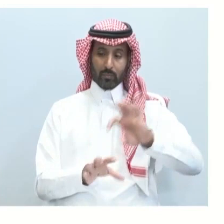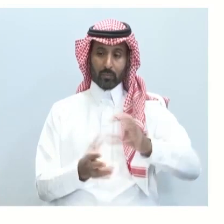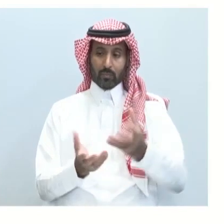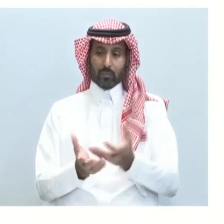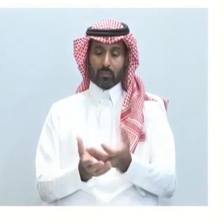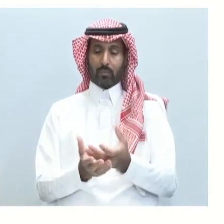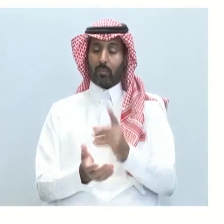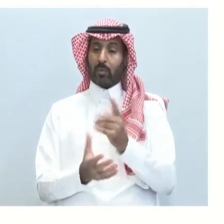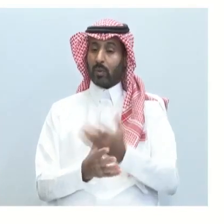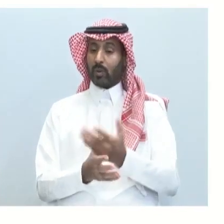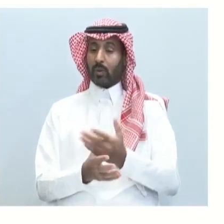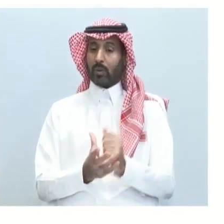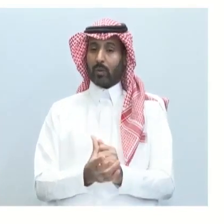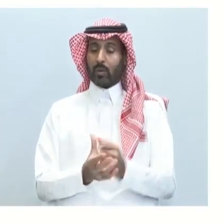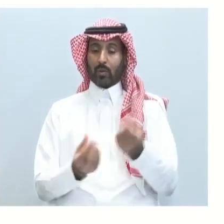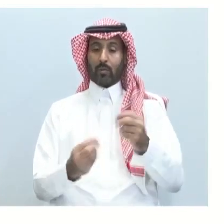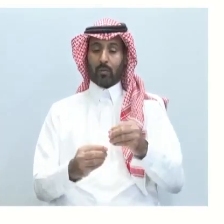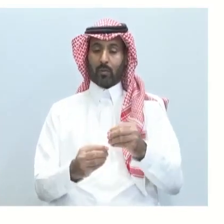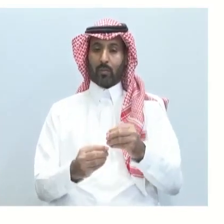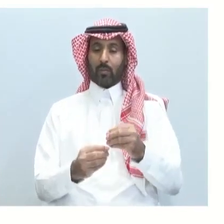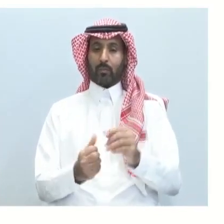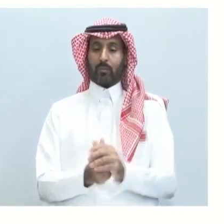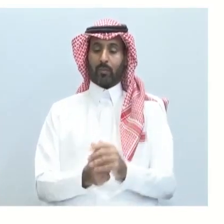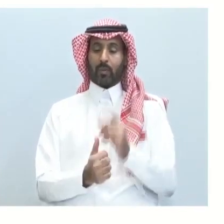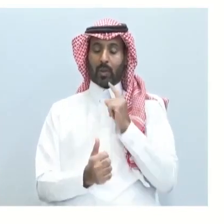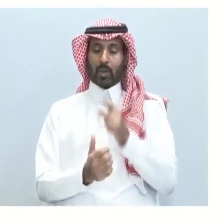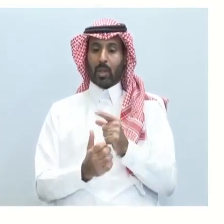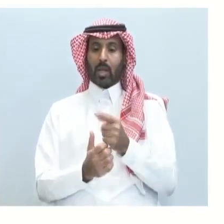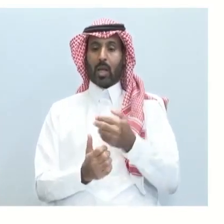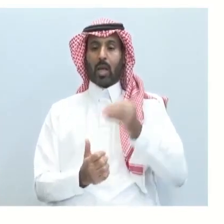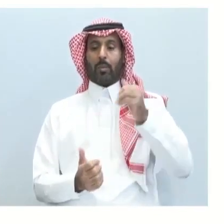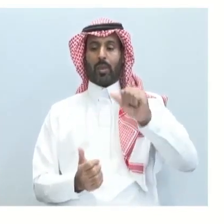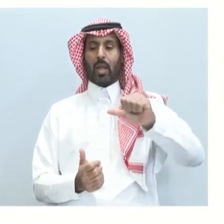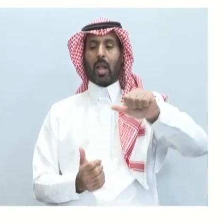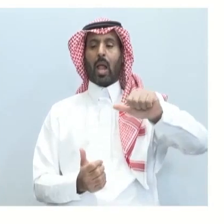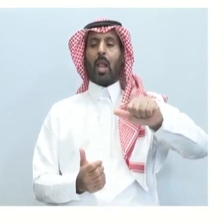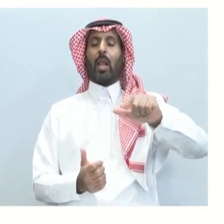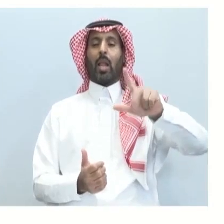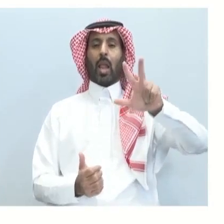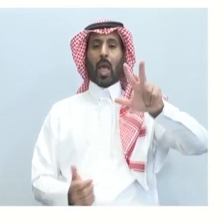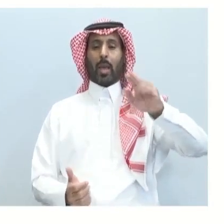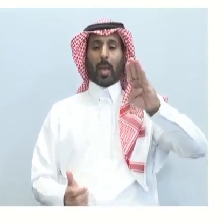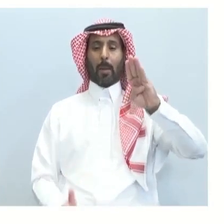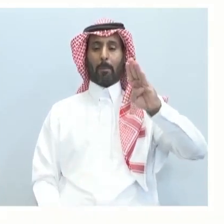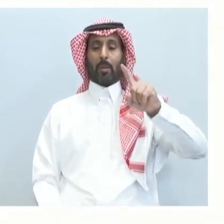المعادله هذه لانها معادله تحتوي على ايش على حمض الكبريتيك على حمض الكبريتيك